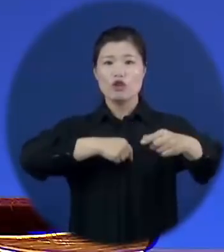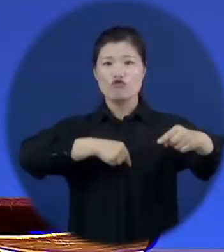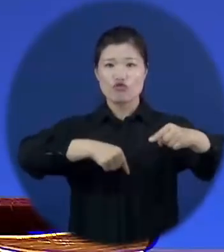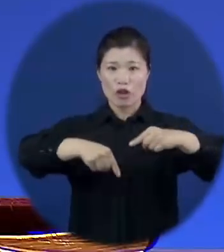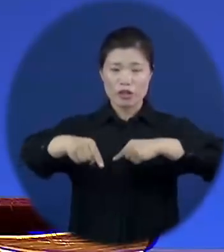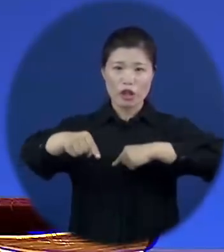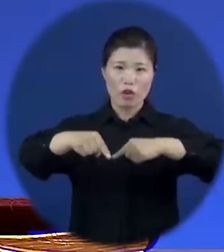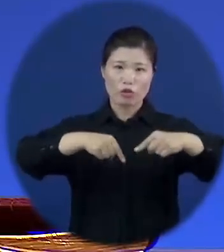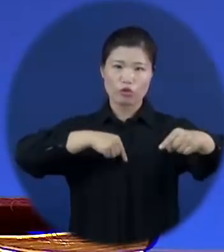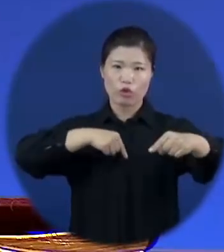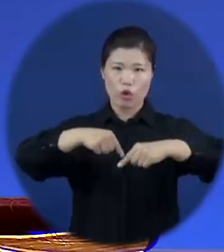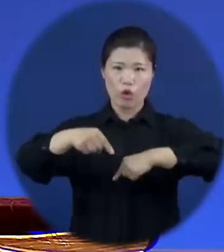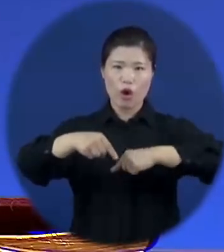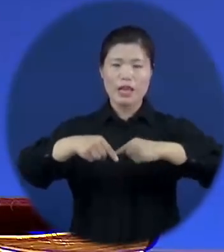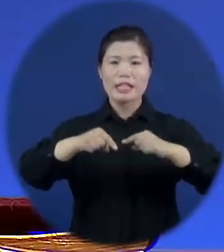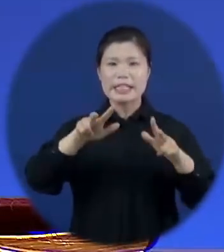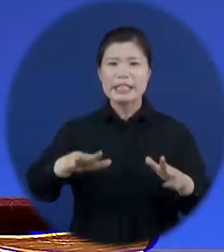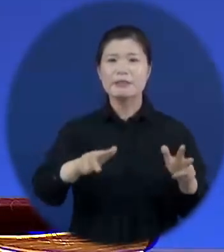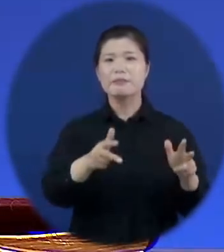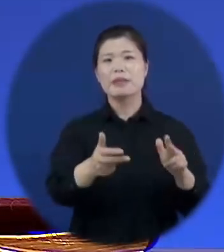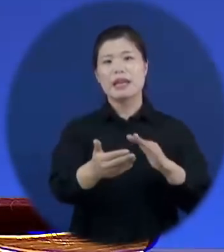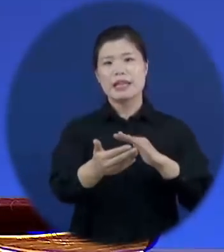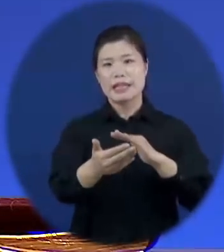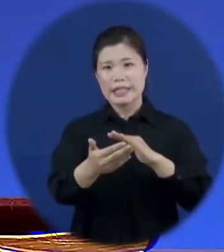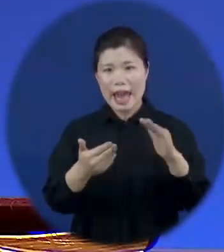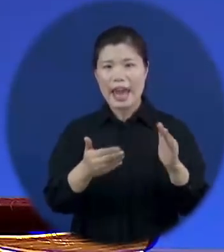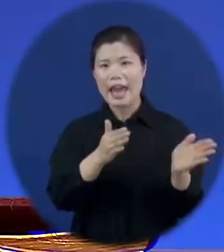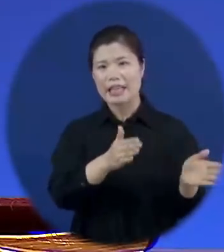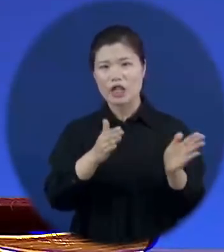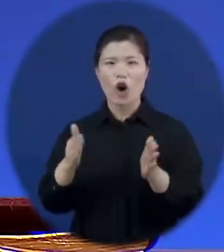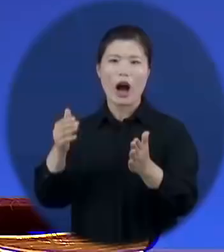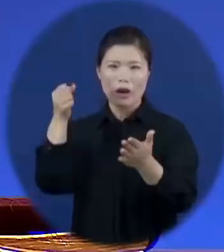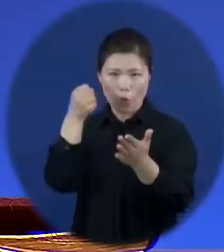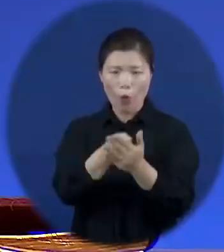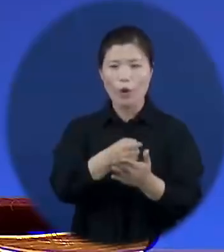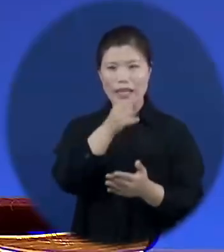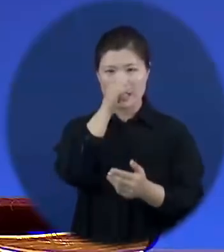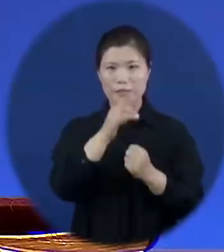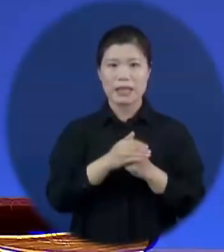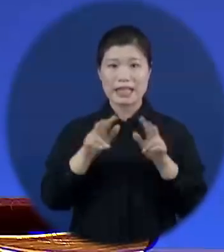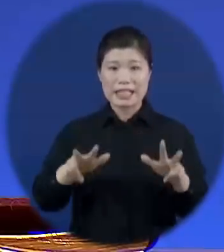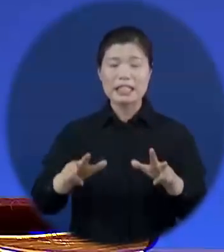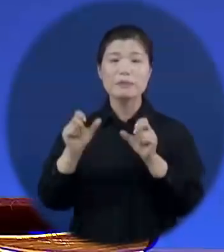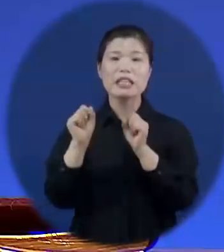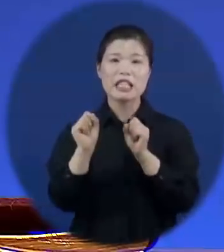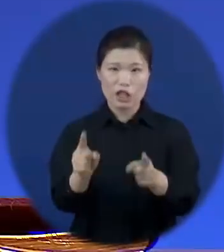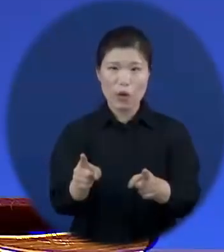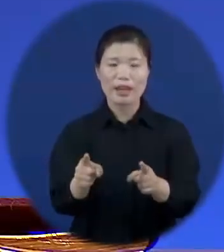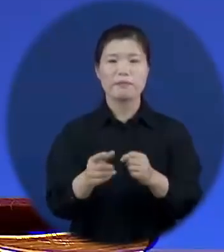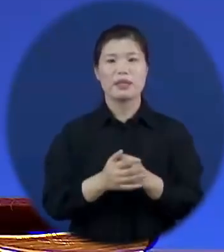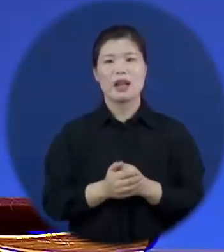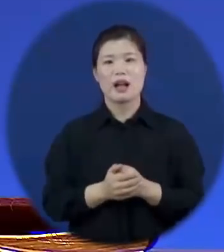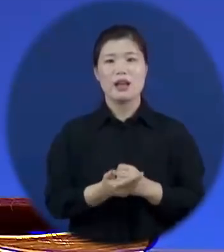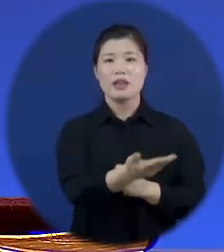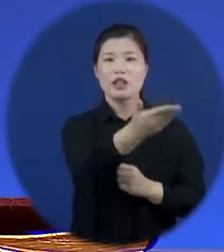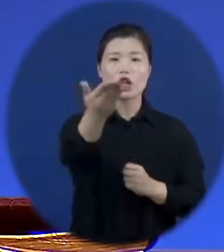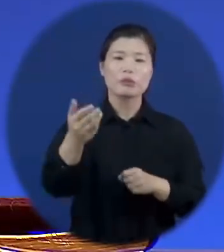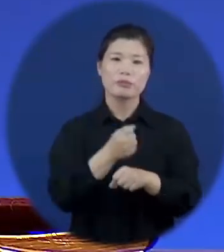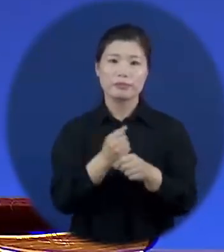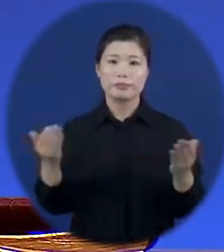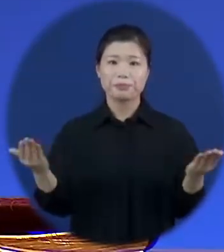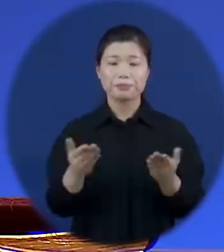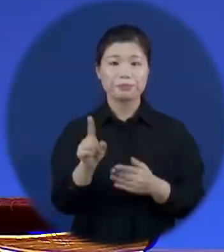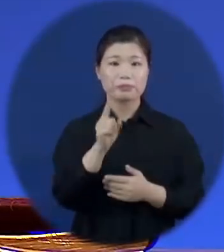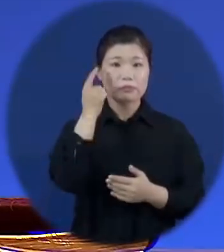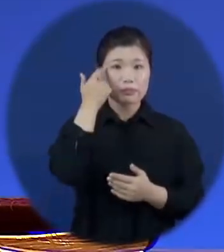예정하신 시간입니다. 예수님이 여러분을 찾아오는 순간입니다. 지금이 바로 그 기회인 것입니다. 여러분들이 해야